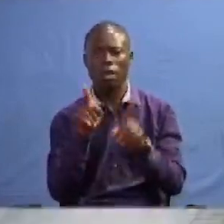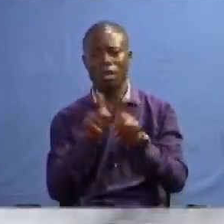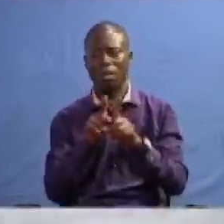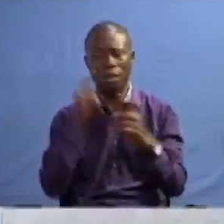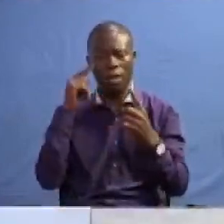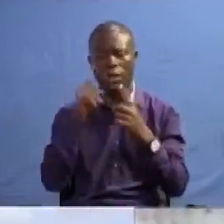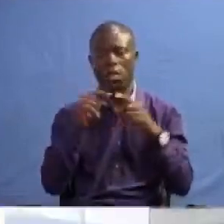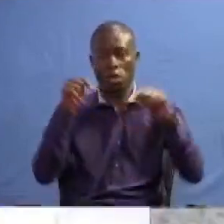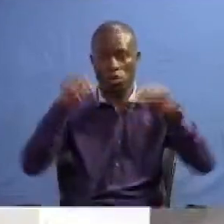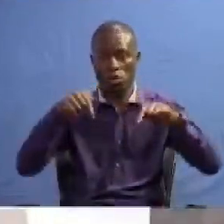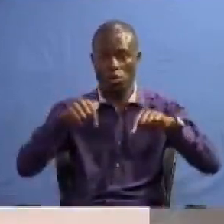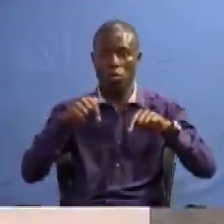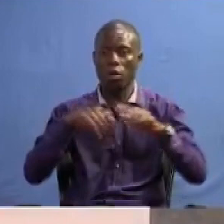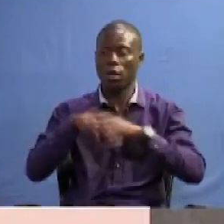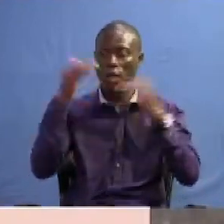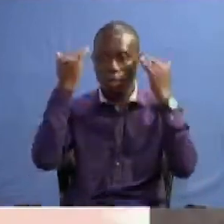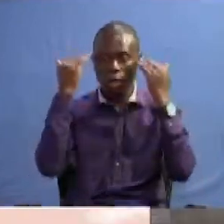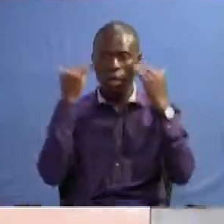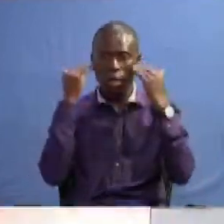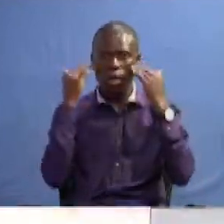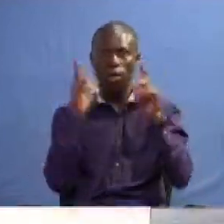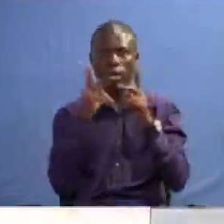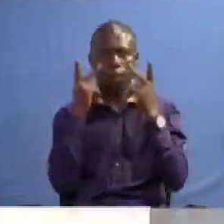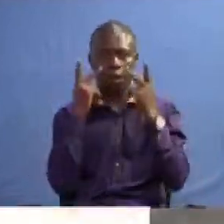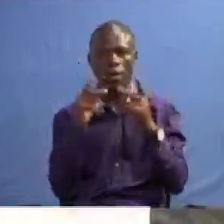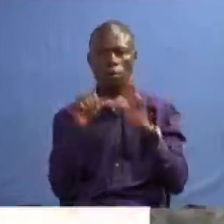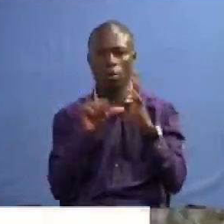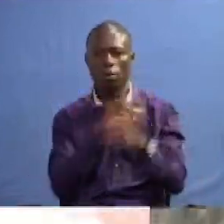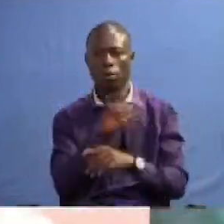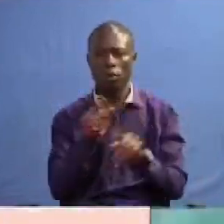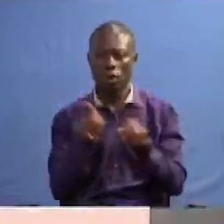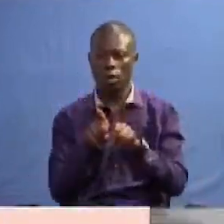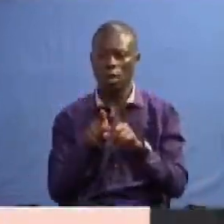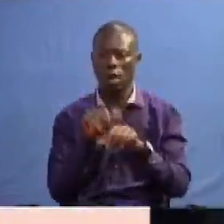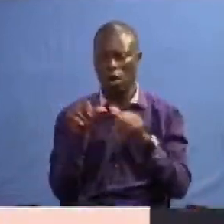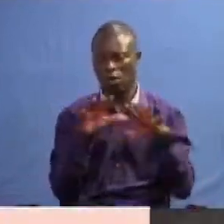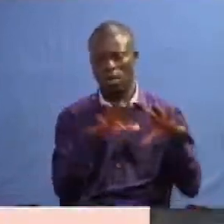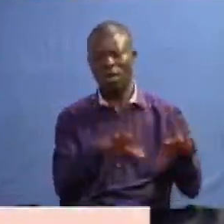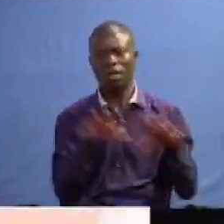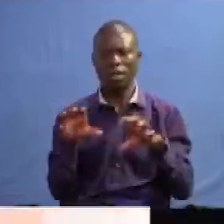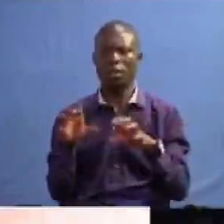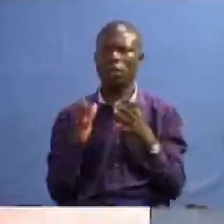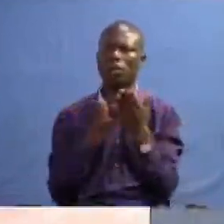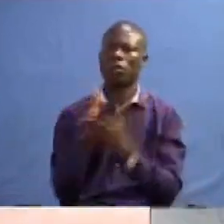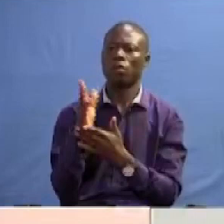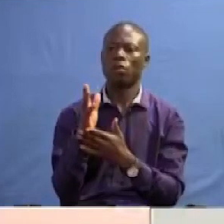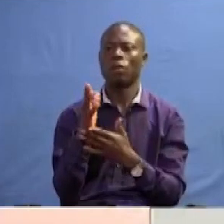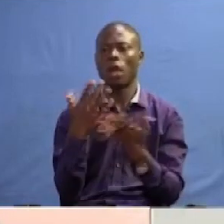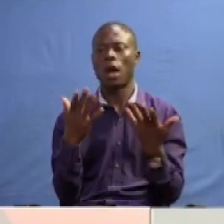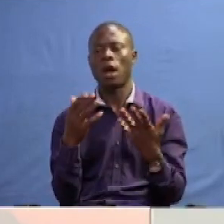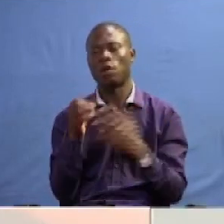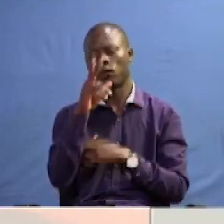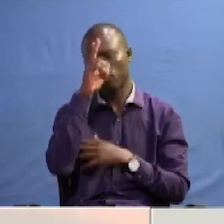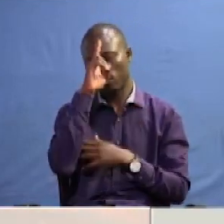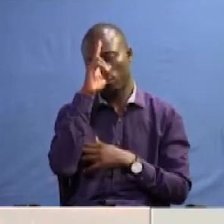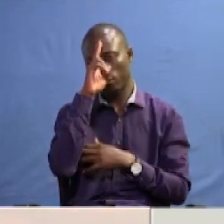leo, akisema mahakamani kuwa alikiri makosa hayo kutokana na mateso makali aliyopitia katika mikono ya polisi.